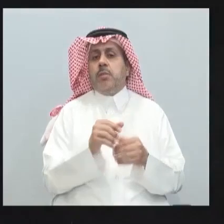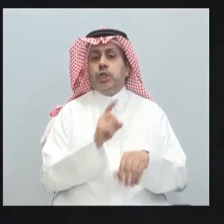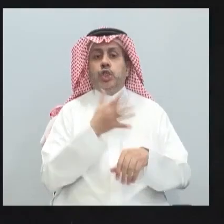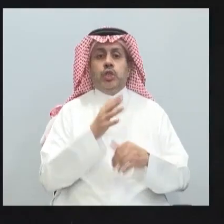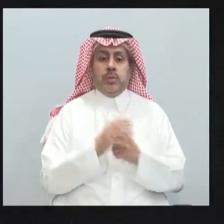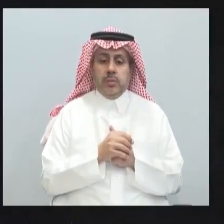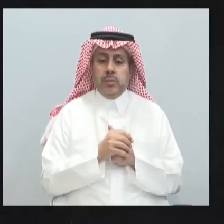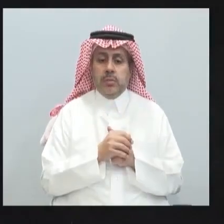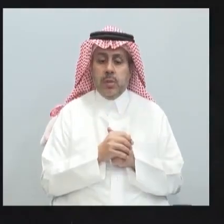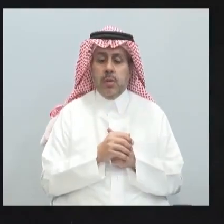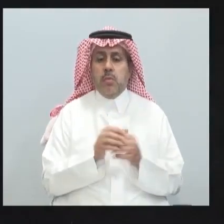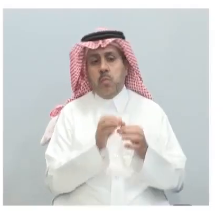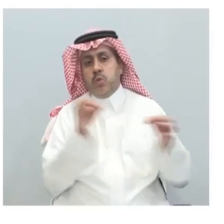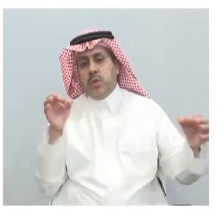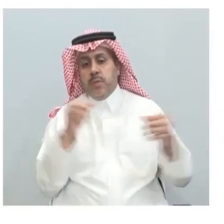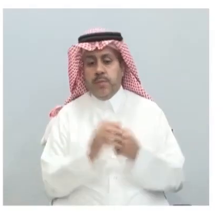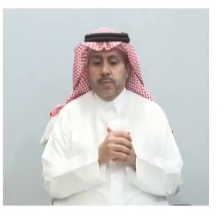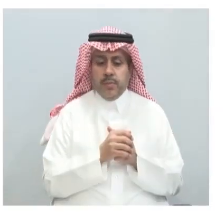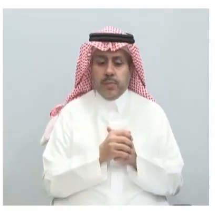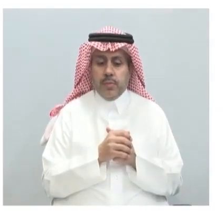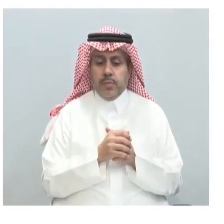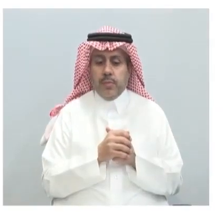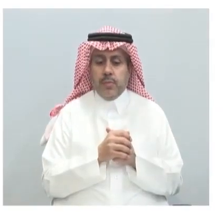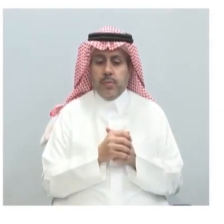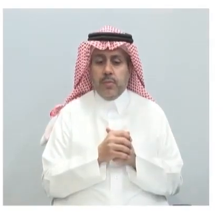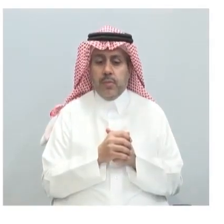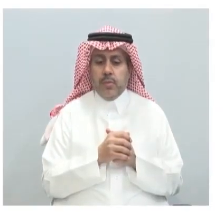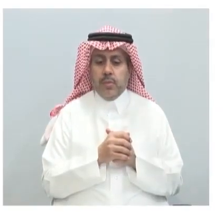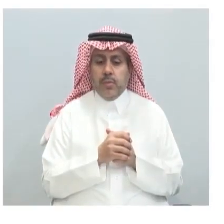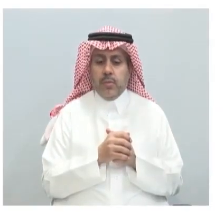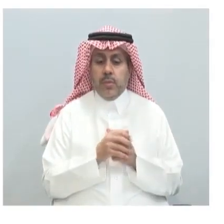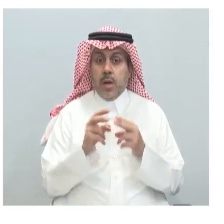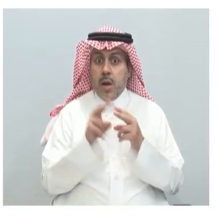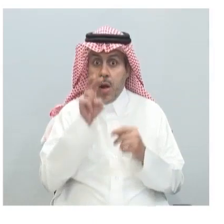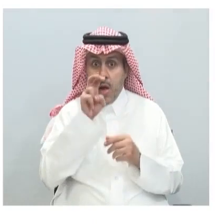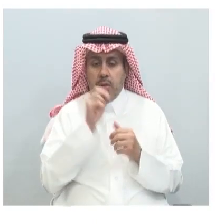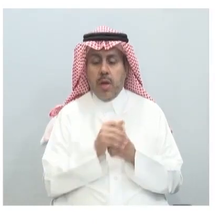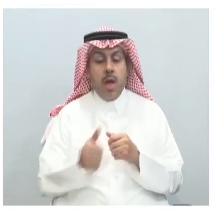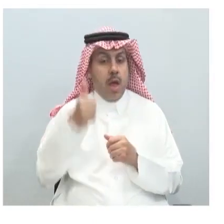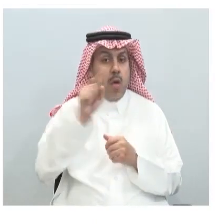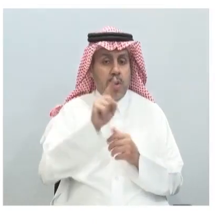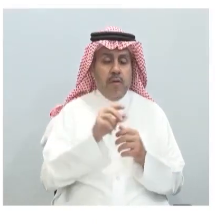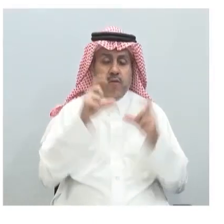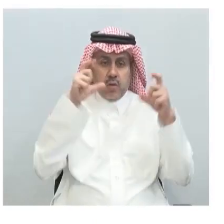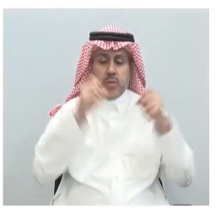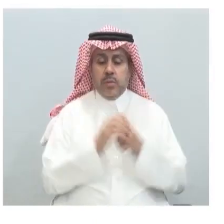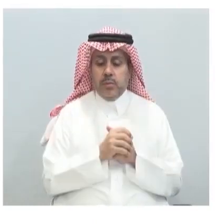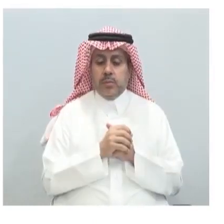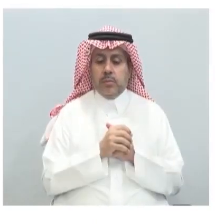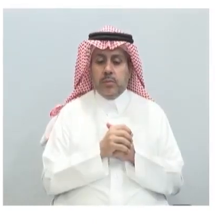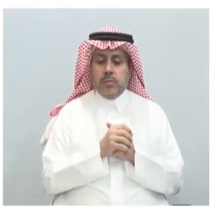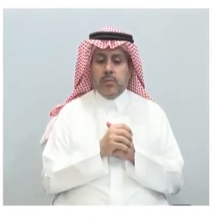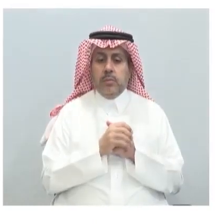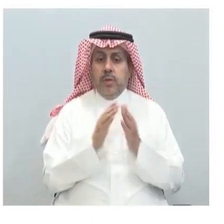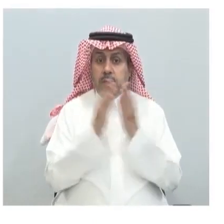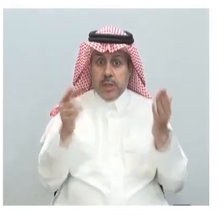سيكون مستقر سيكون مستقر لاحظ في اي وبي في هذه الصوره لديك في